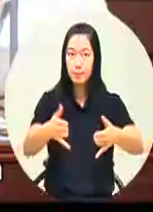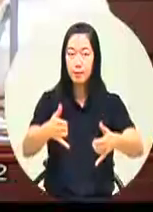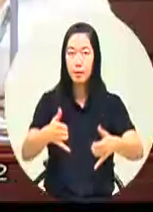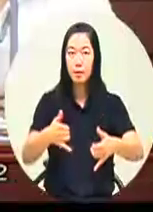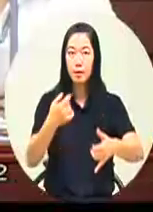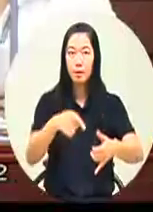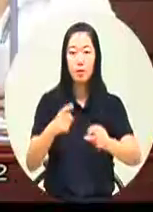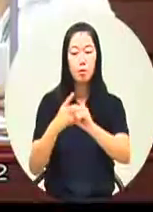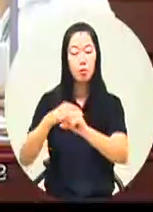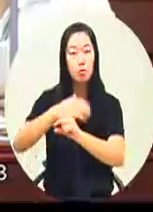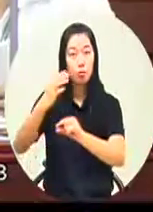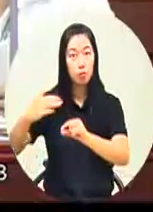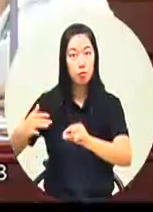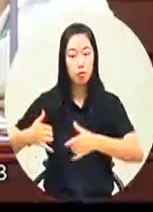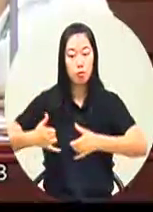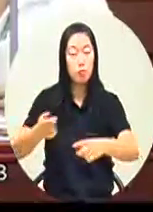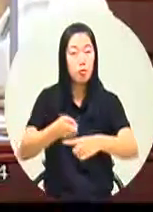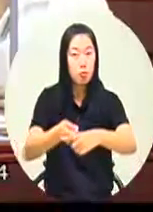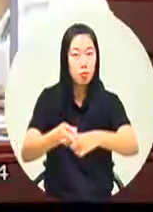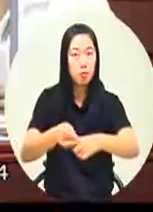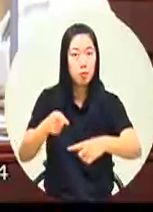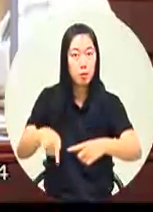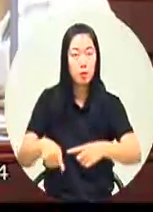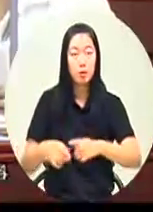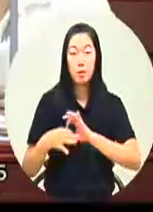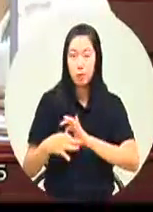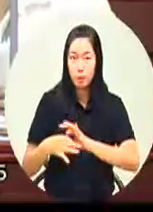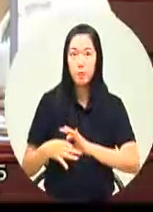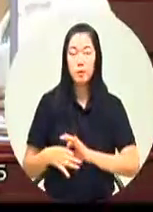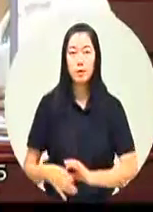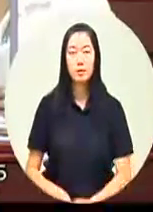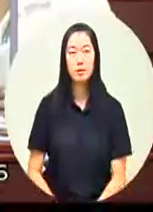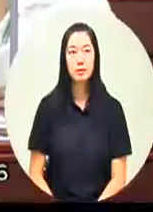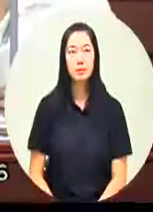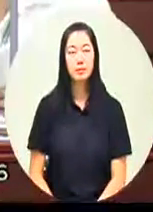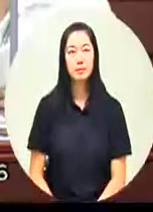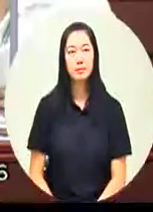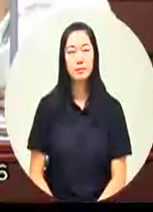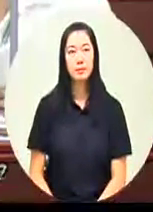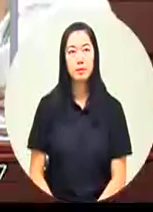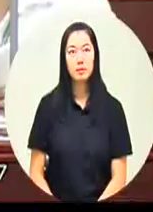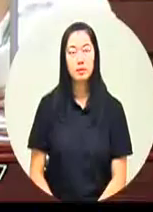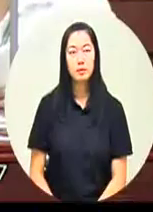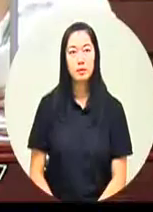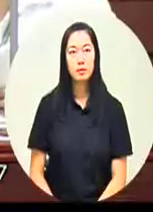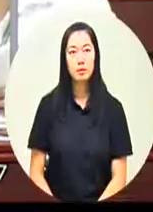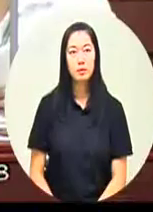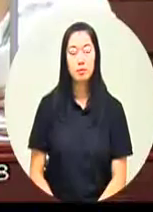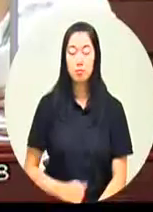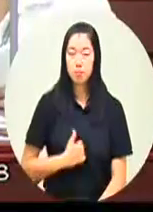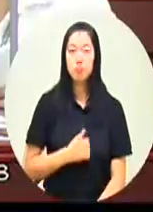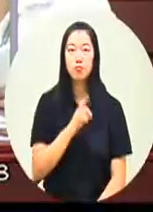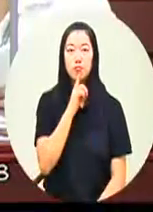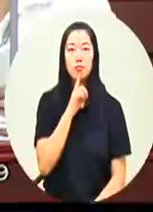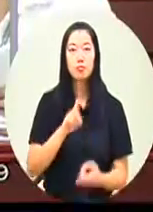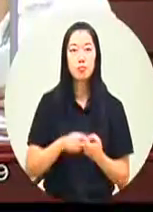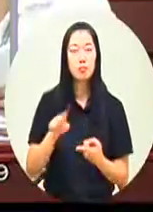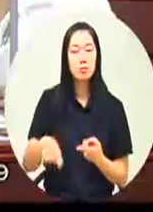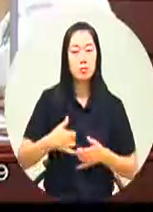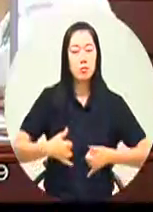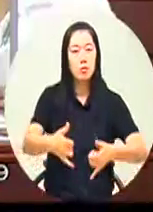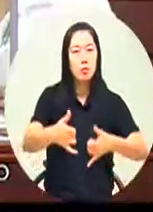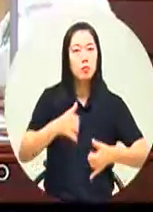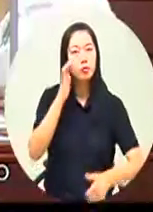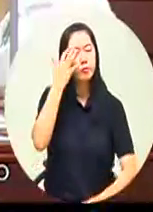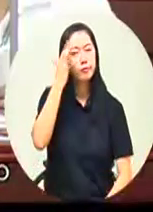跟中山路这个路口相关的交通安全的关心，确实是一个比较复杂的路口， 啊，因为